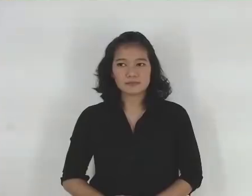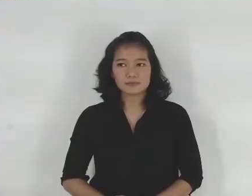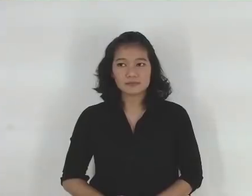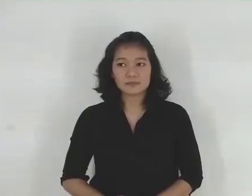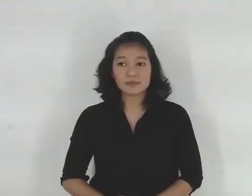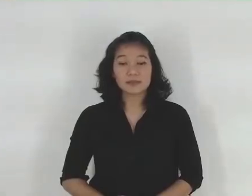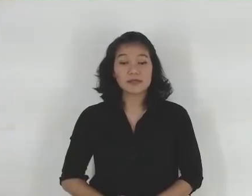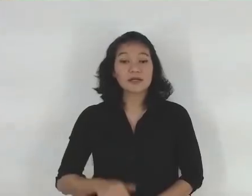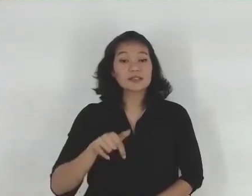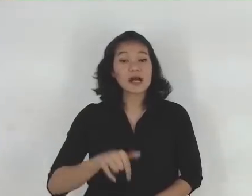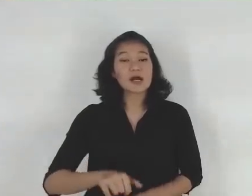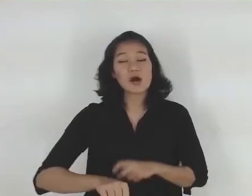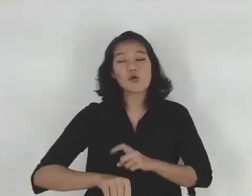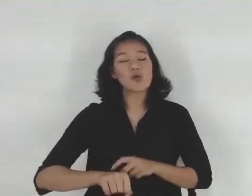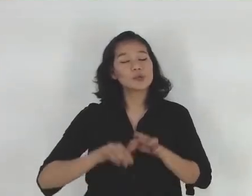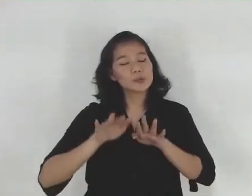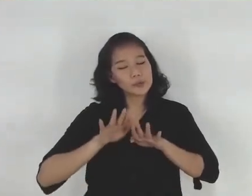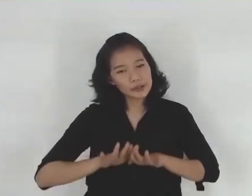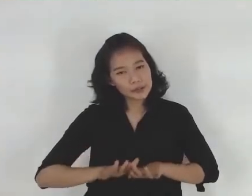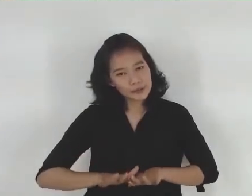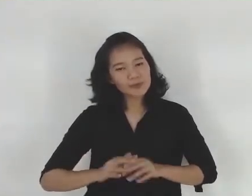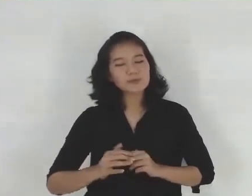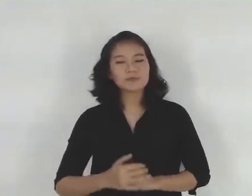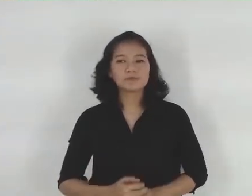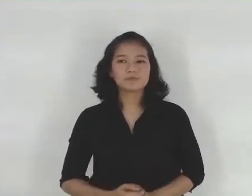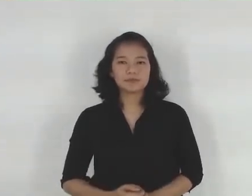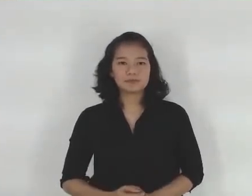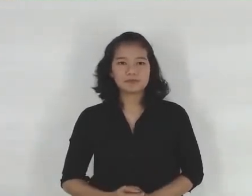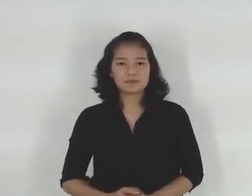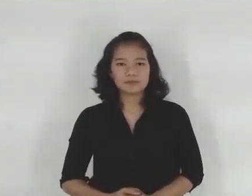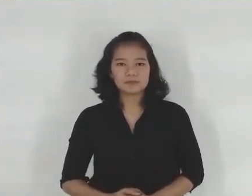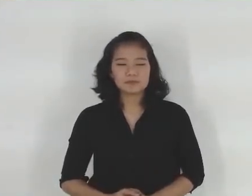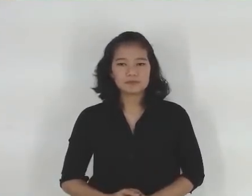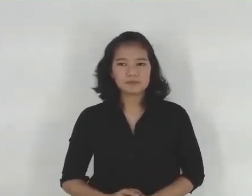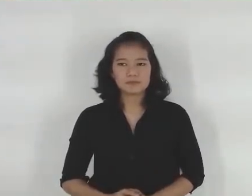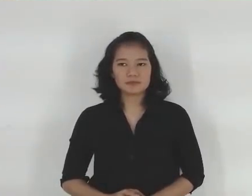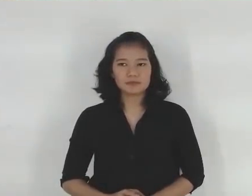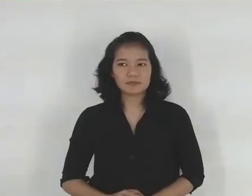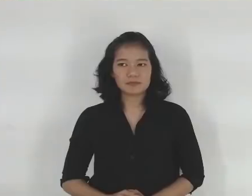Hai saat teduh untuk kita semua Hai